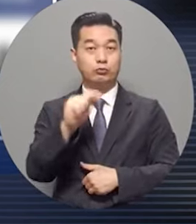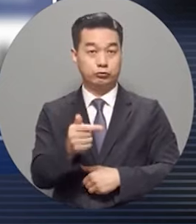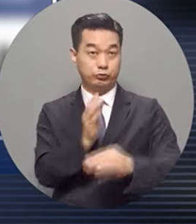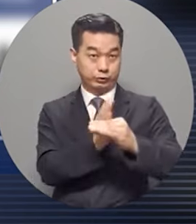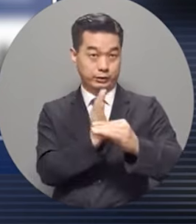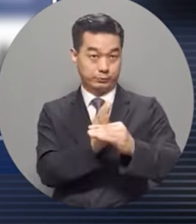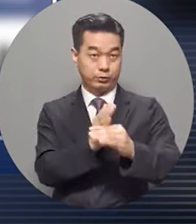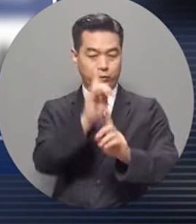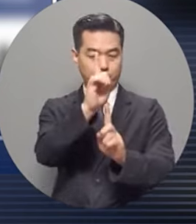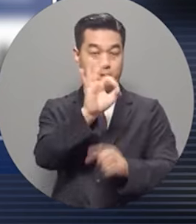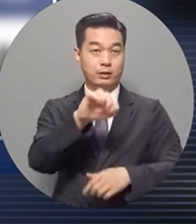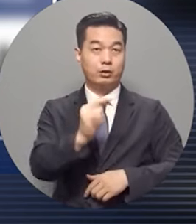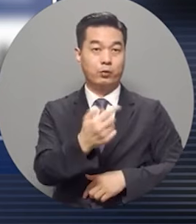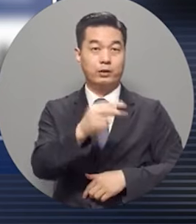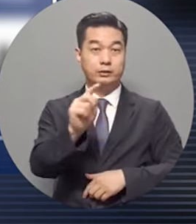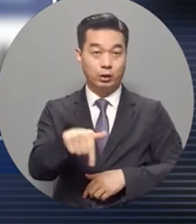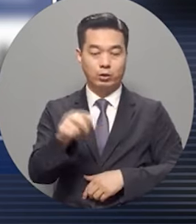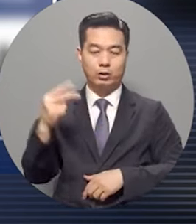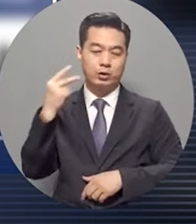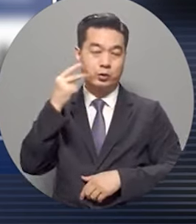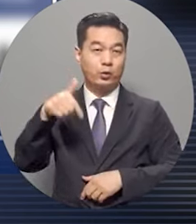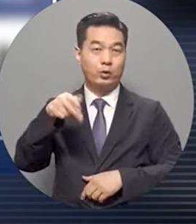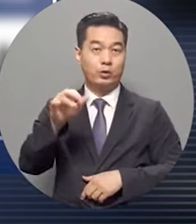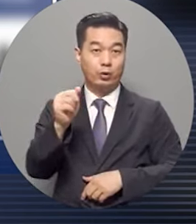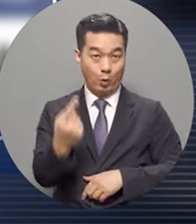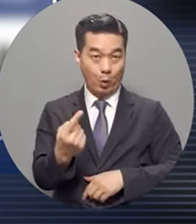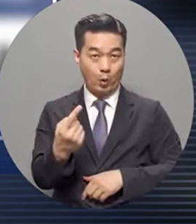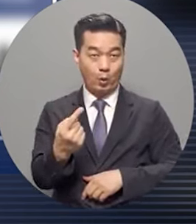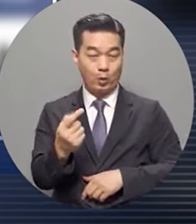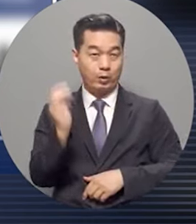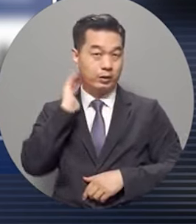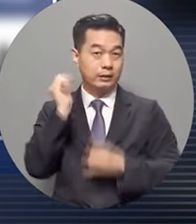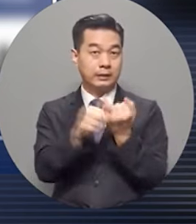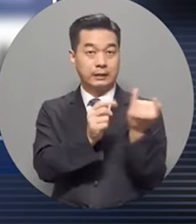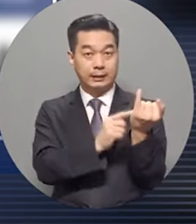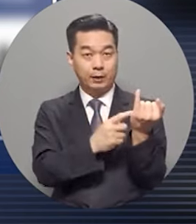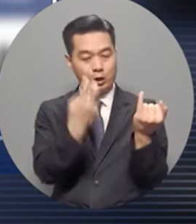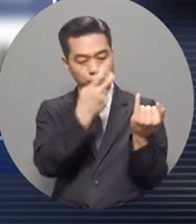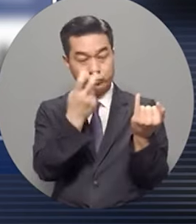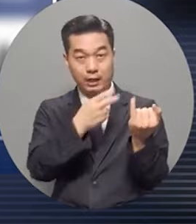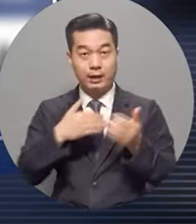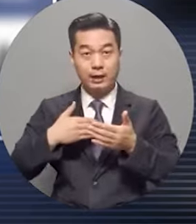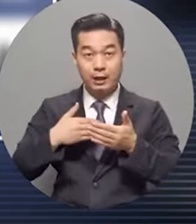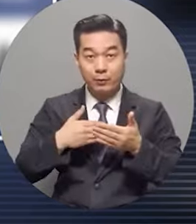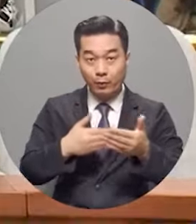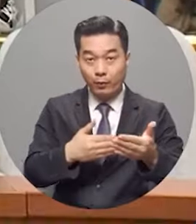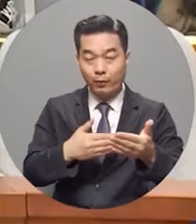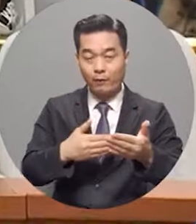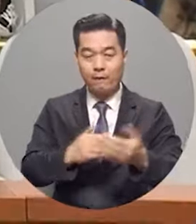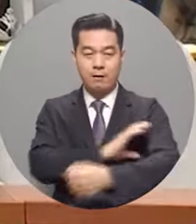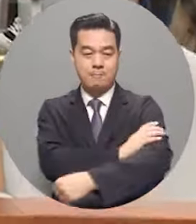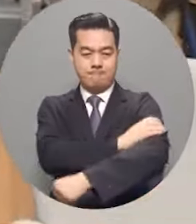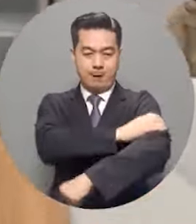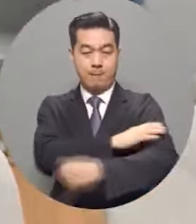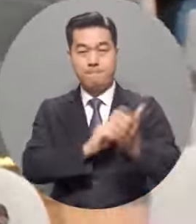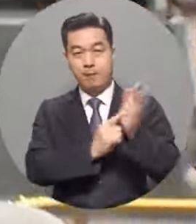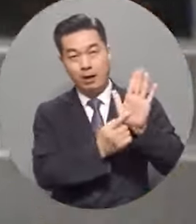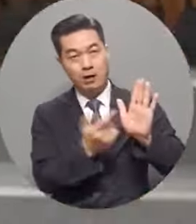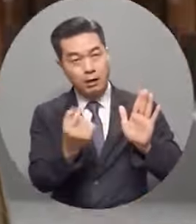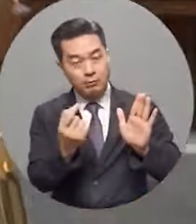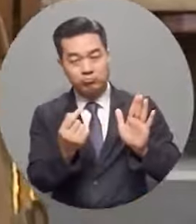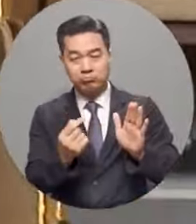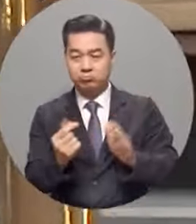송경호. 여기가 이제 김건희 수사를 하면서 제과 시위를 하고 있는 것 아닌가. 두 해석이